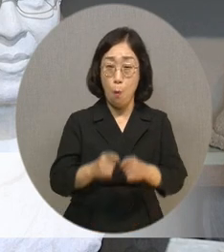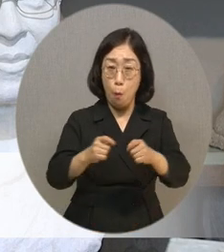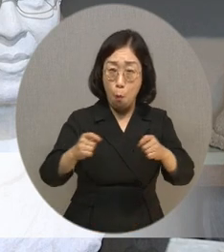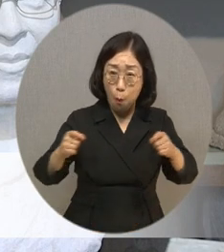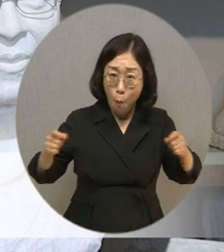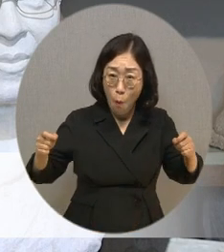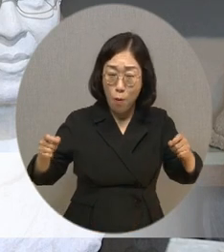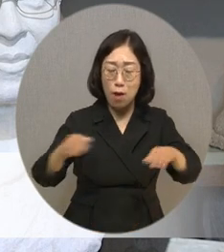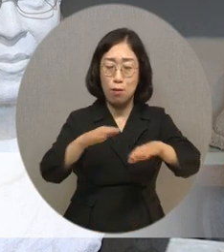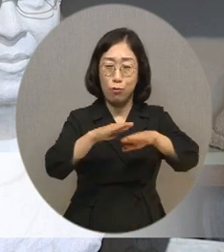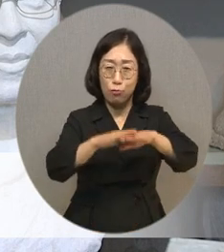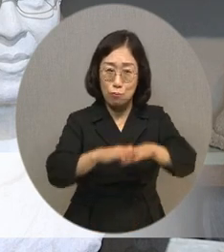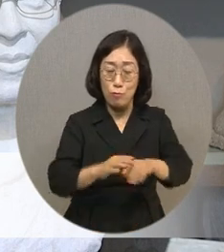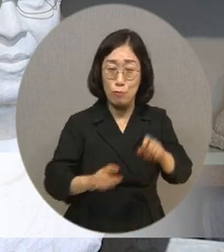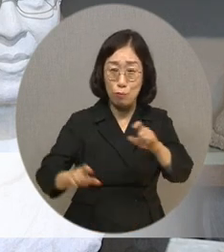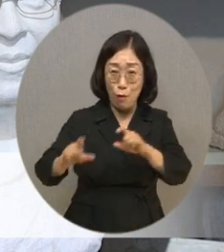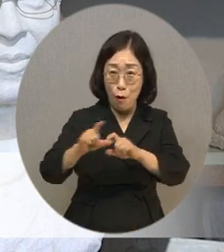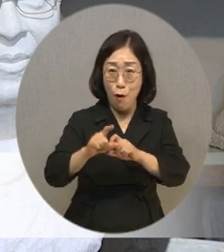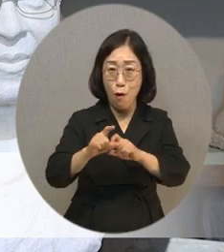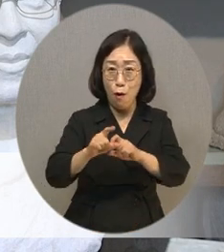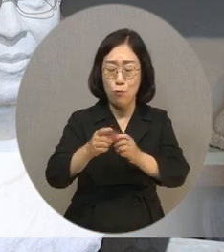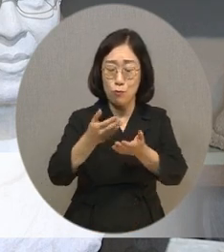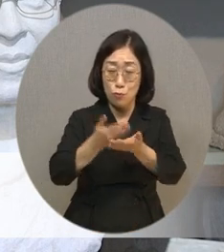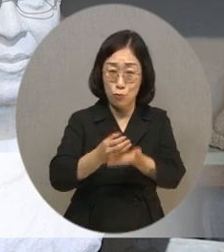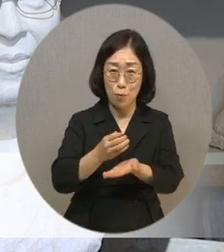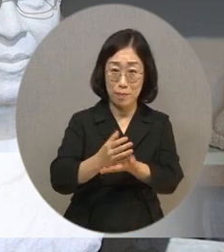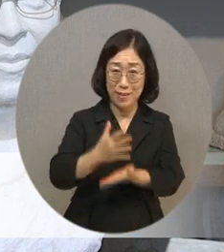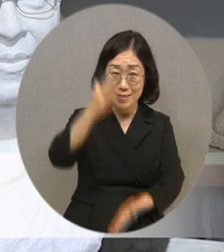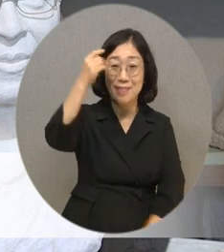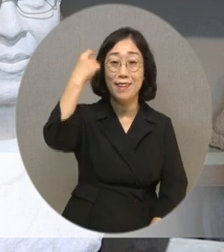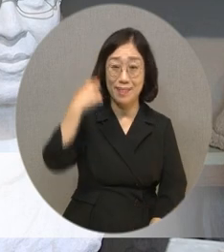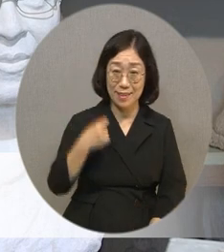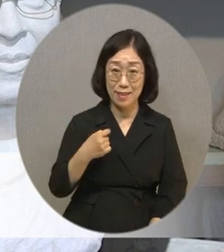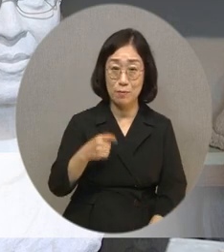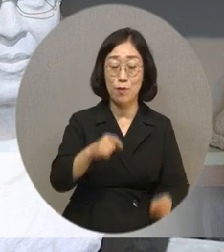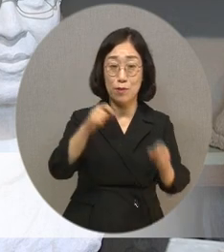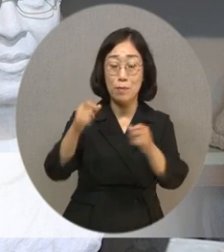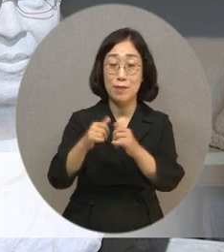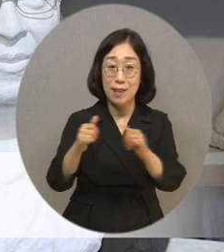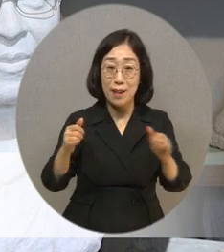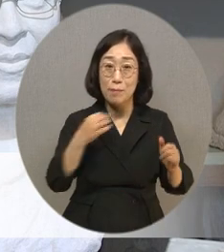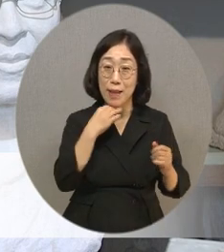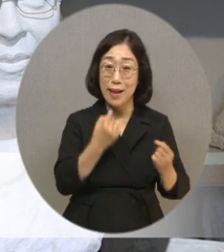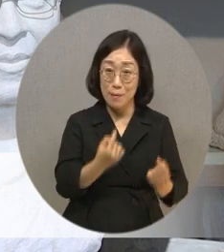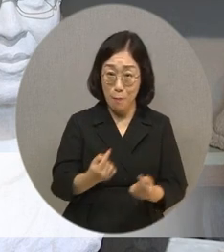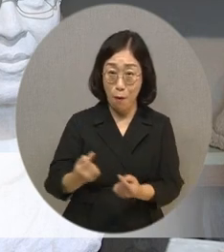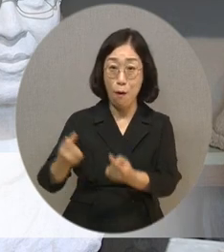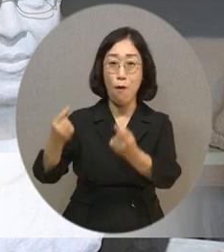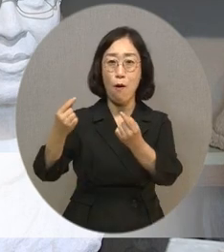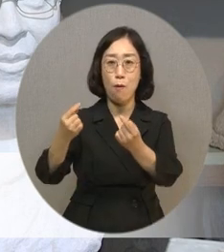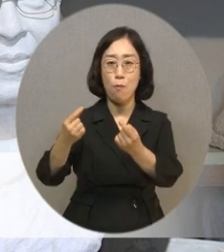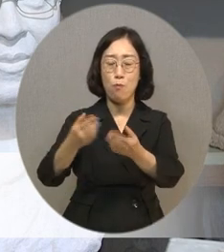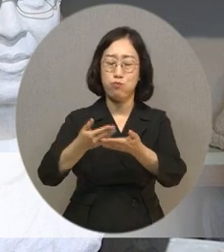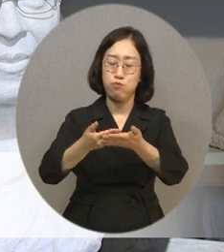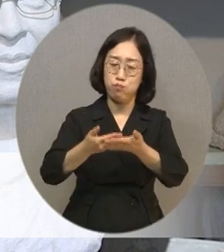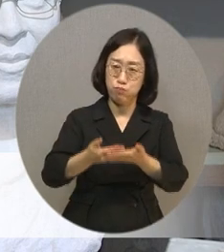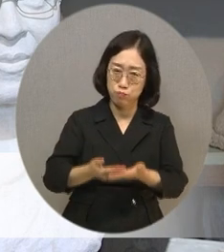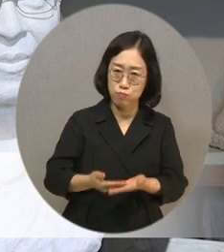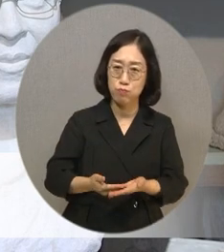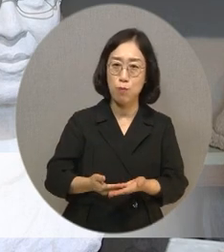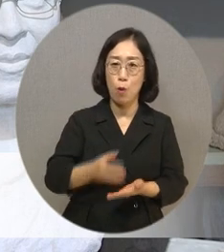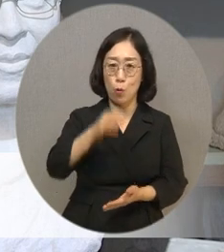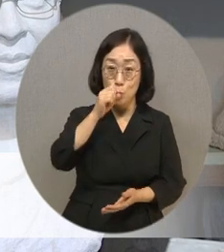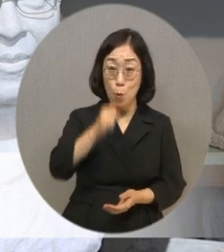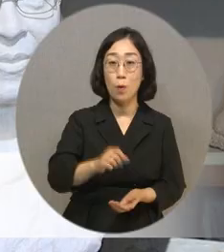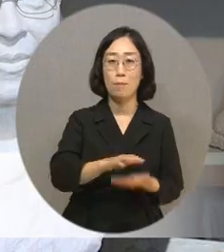있어야 돌은 더 훨씬 더 가치가 더 드러나거든요 그 사람도 또 나이 무을 수로 가치가 드러나는 경우가 있잖아요 그렇게 좀 닮아가는